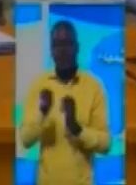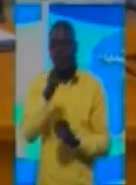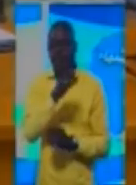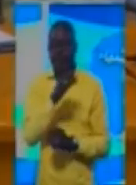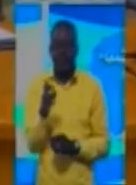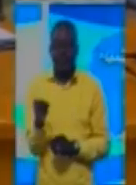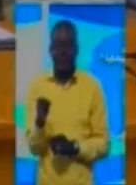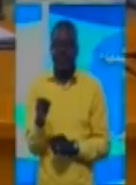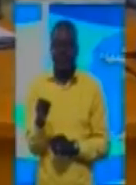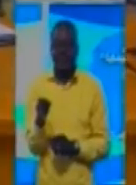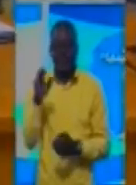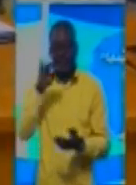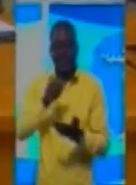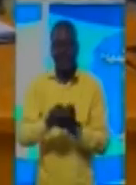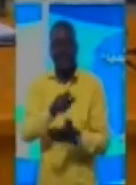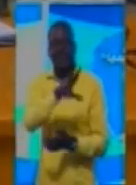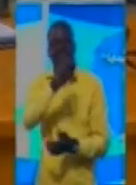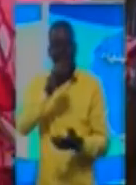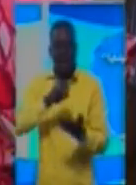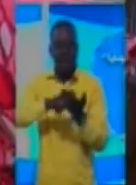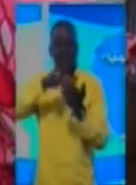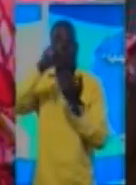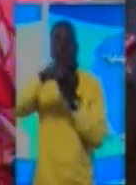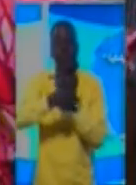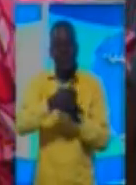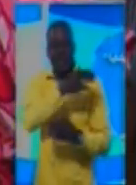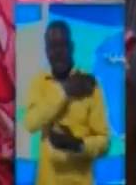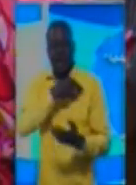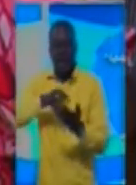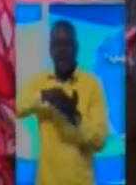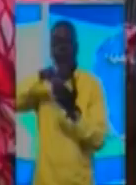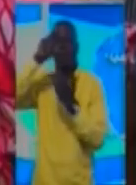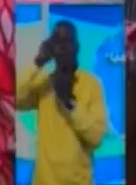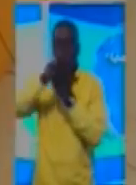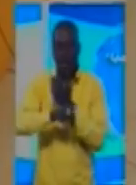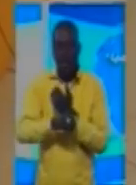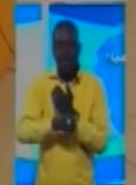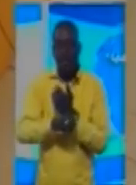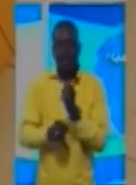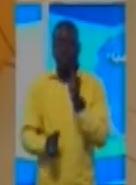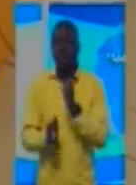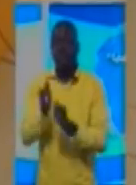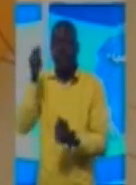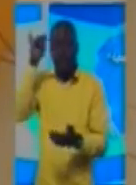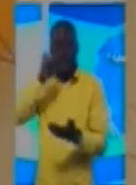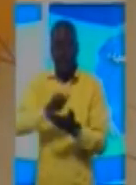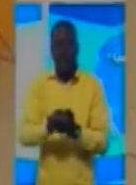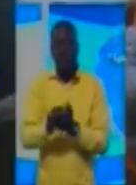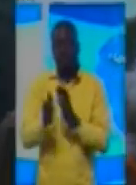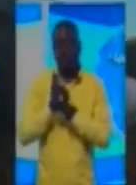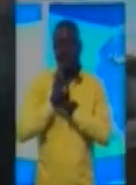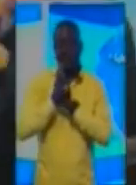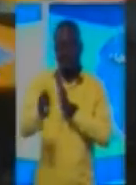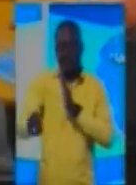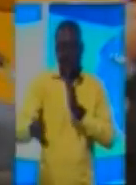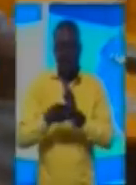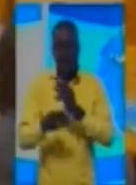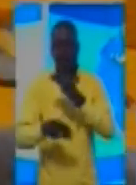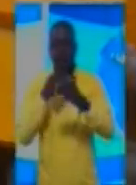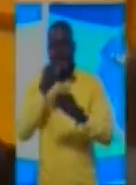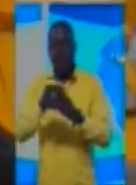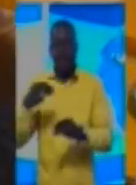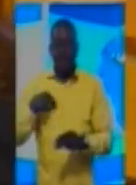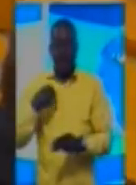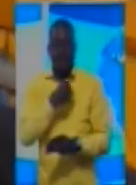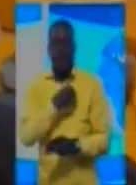Faso. Et c'est une trentaine de projets et programmes qui vont passer à la loupe de ces experts de la Banque mondiale et des membres